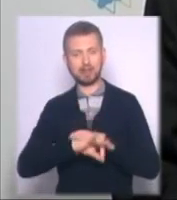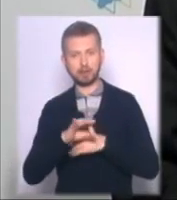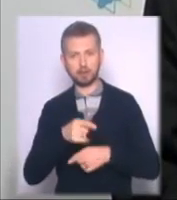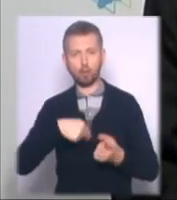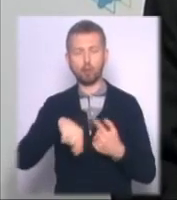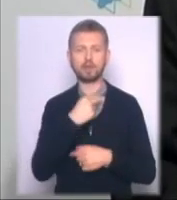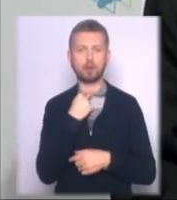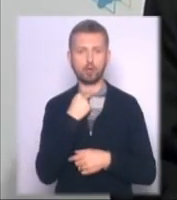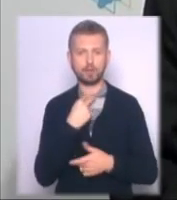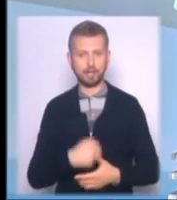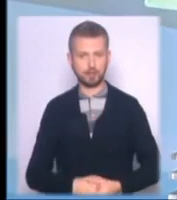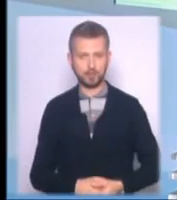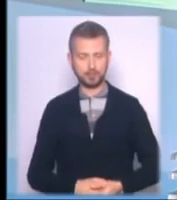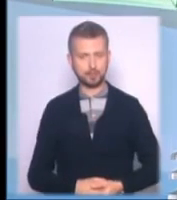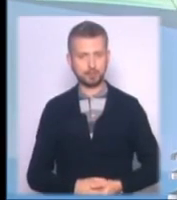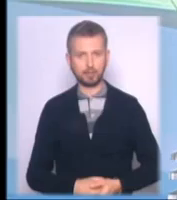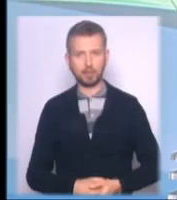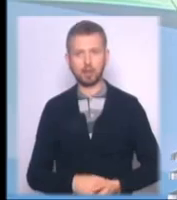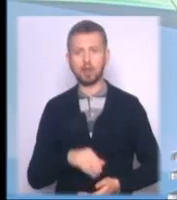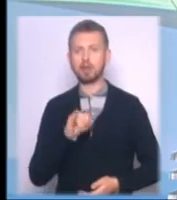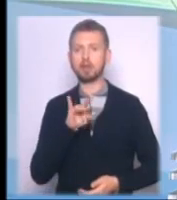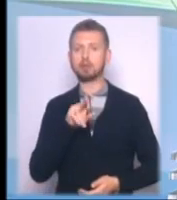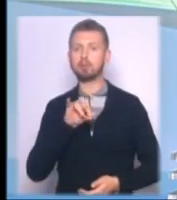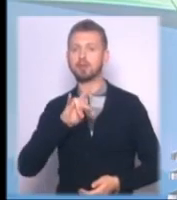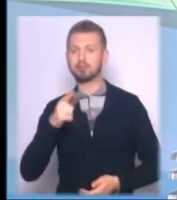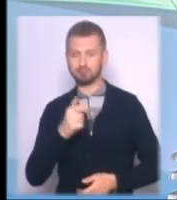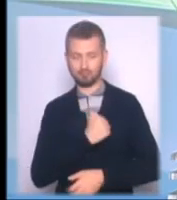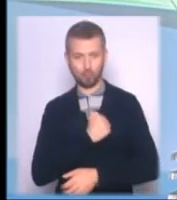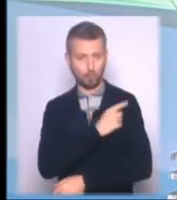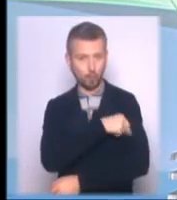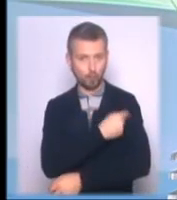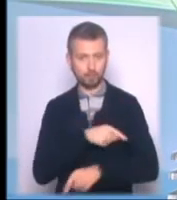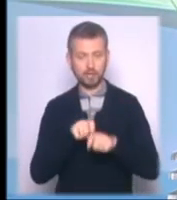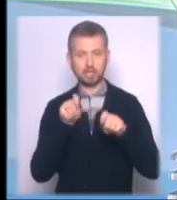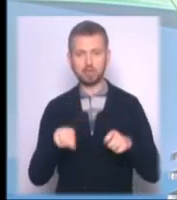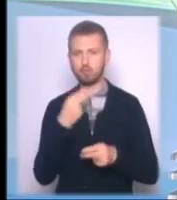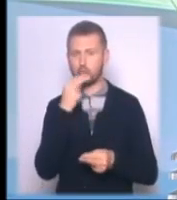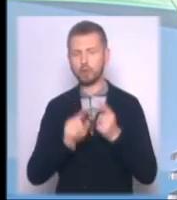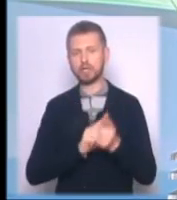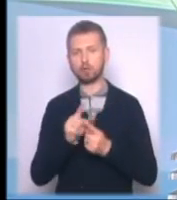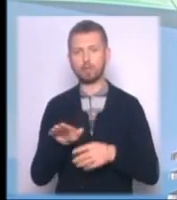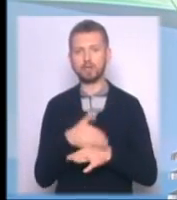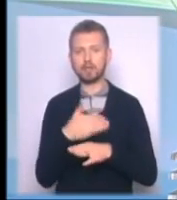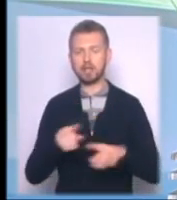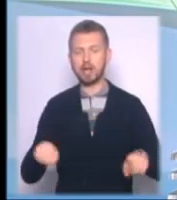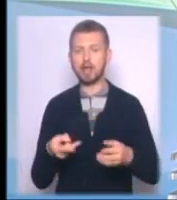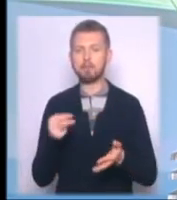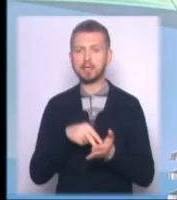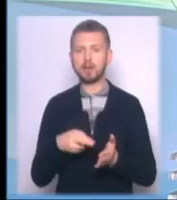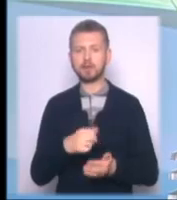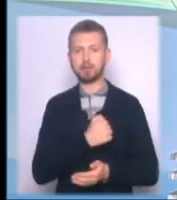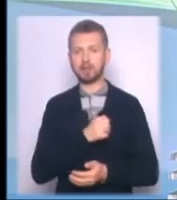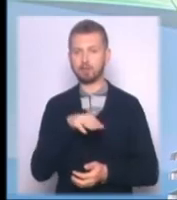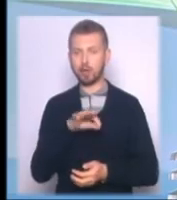Горлівки. В Ірпінському військовому госпіталі відкрилось модернізоване відділення реабілітації для бійців АТО.